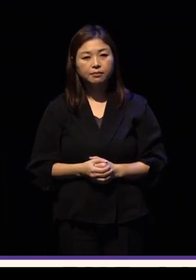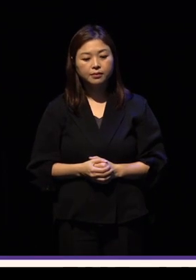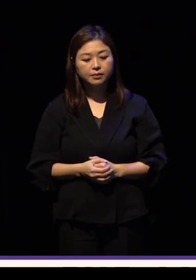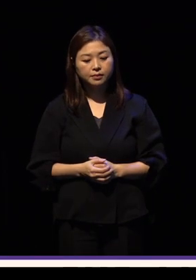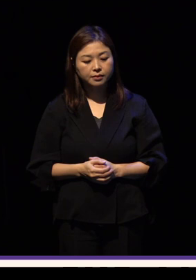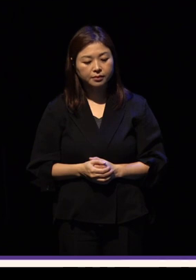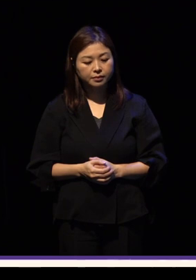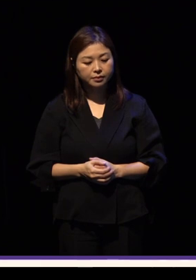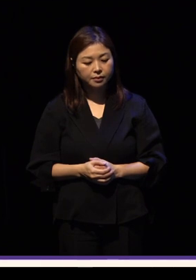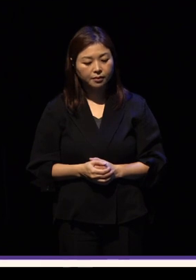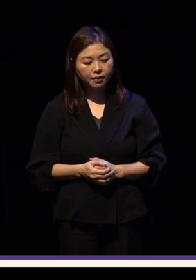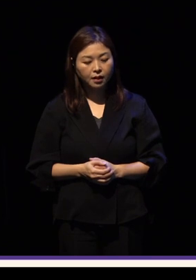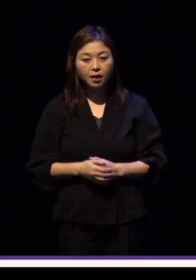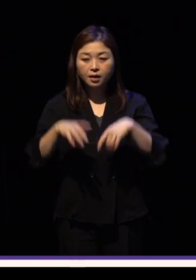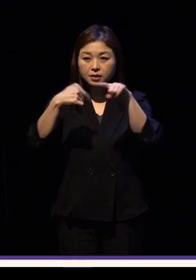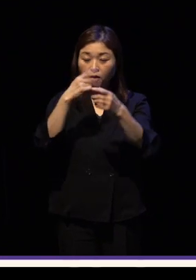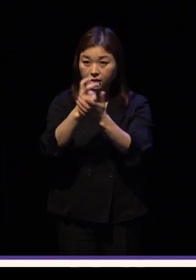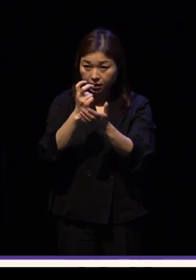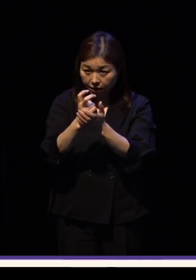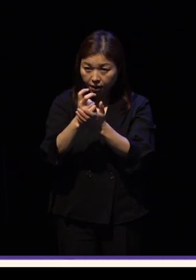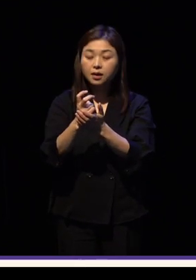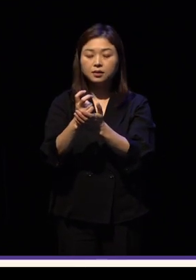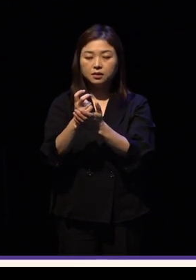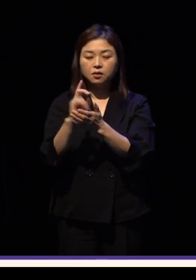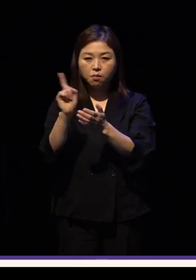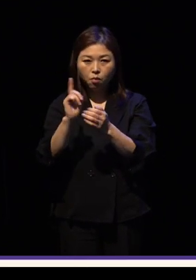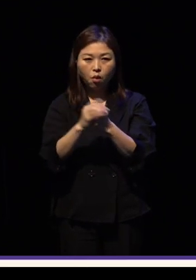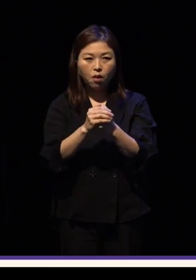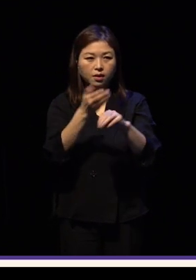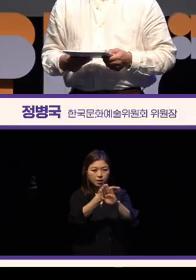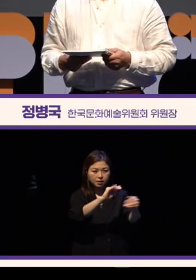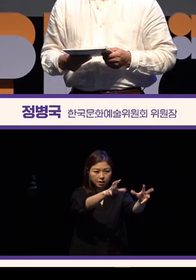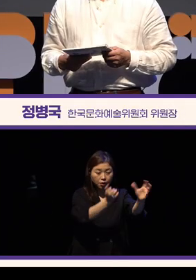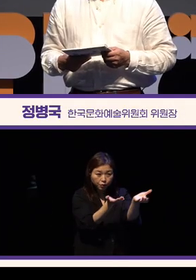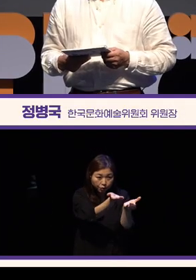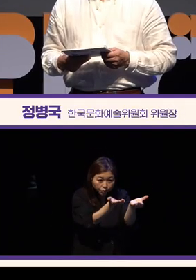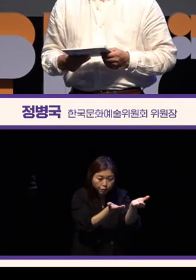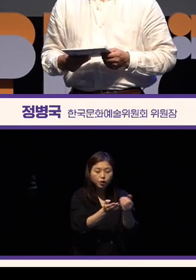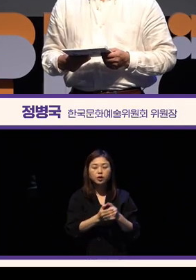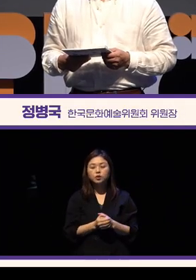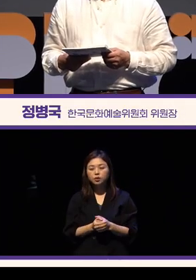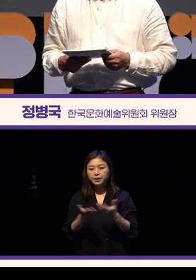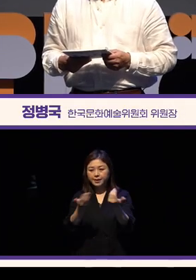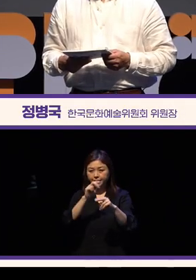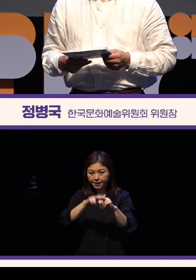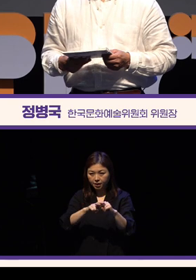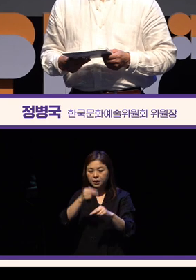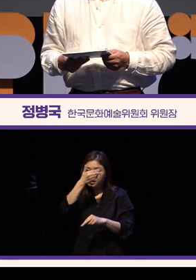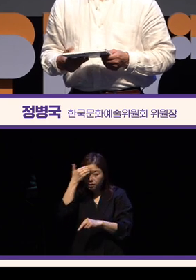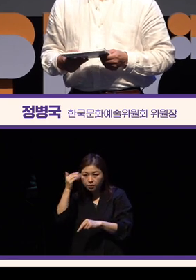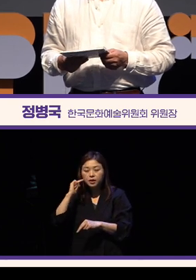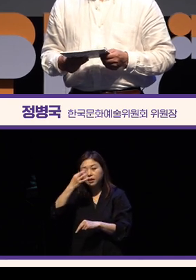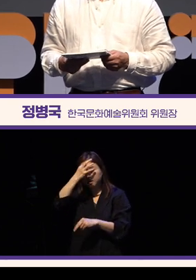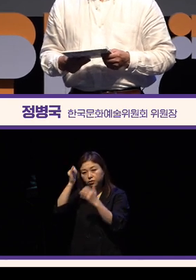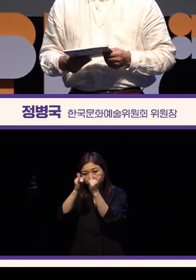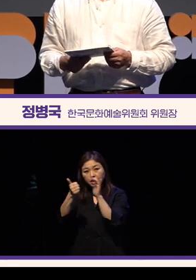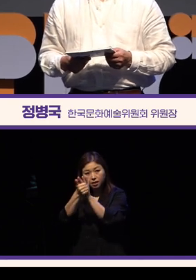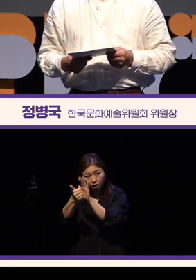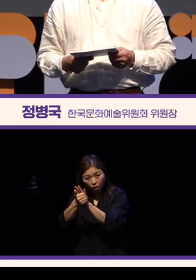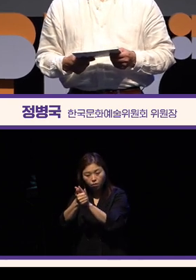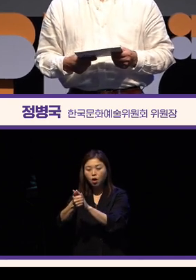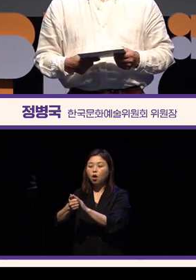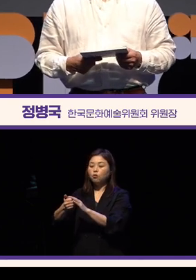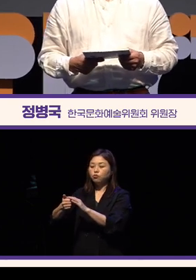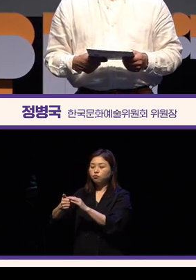정책 영역 사업은 국제교류와 일자리, 또 청년 예술가 사업, 또